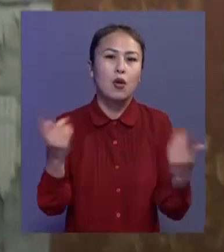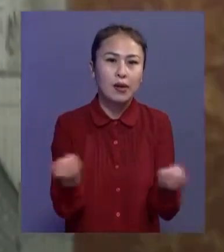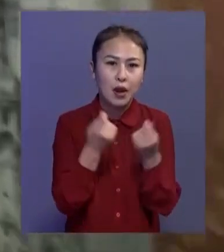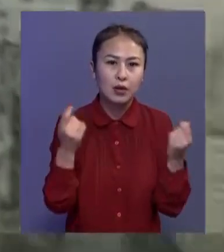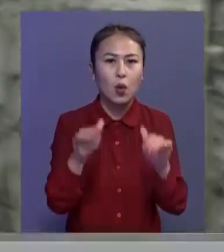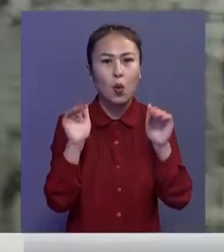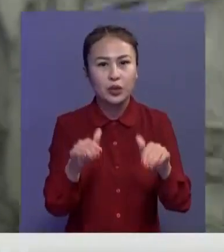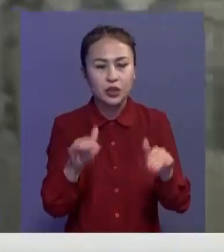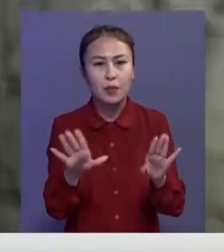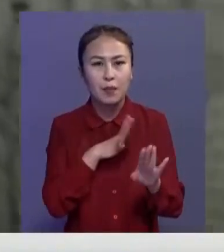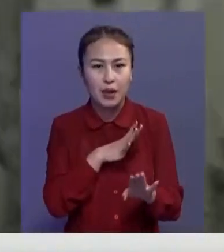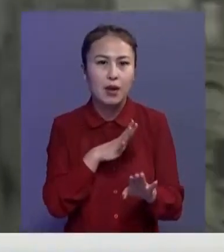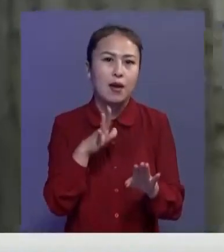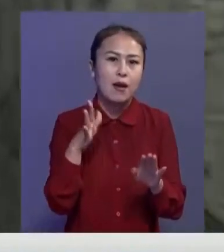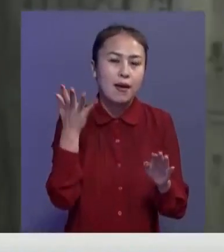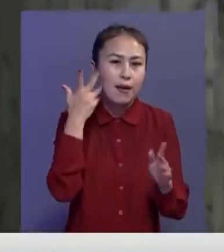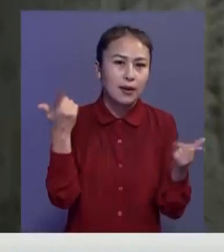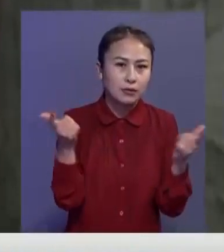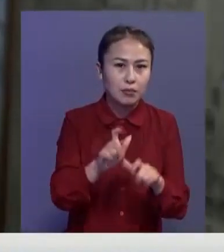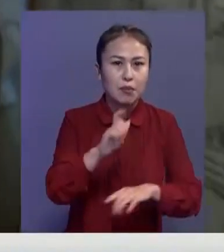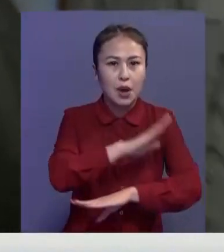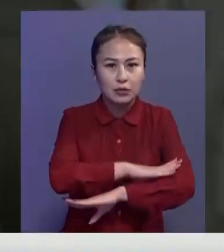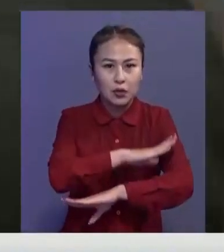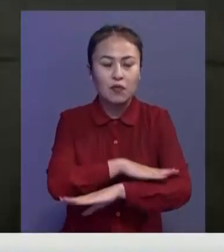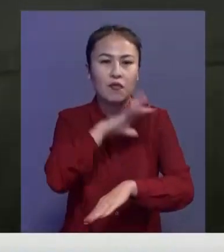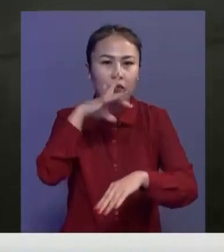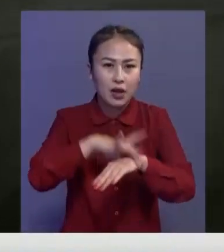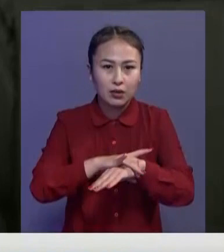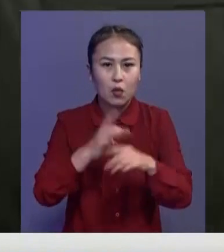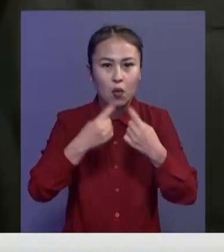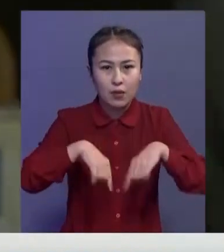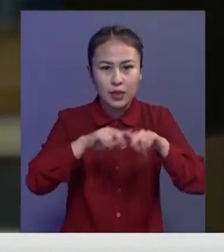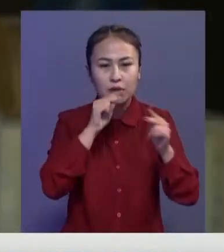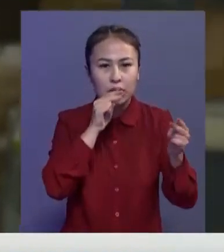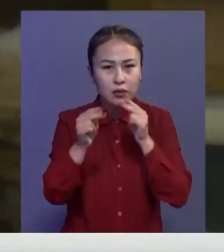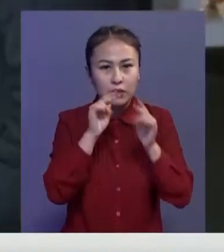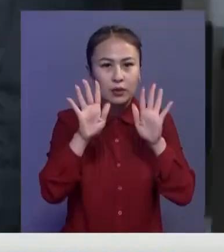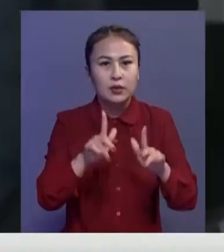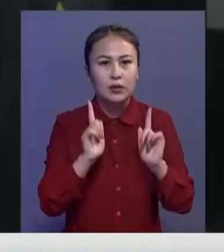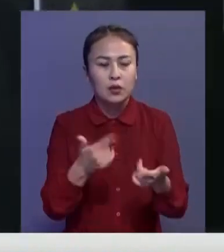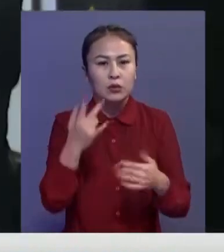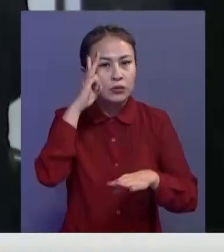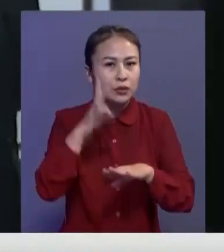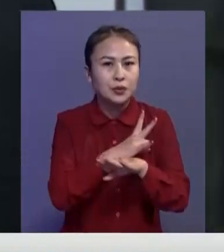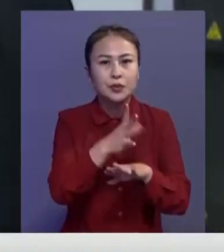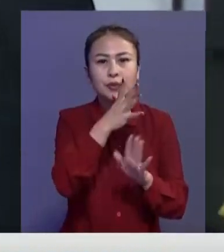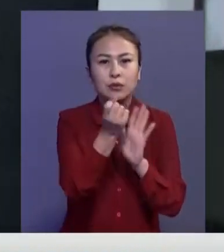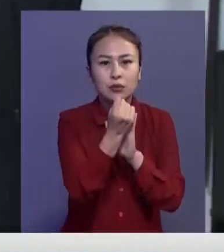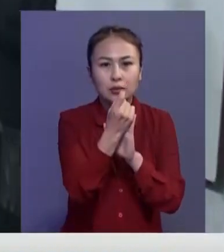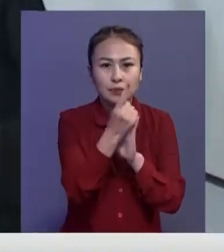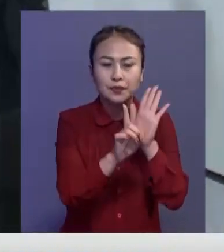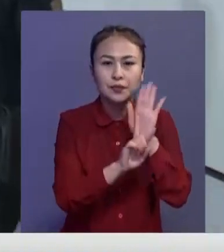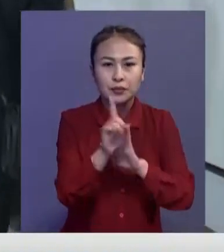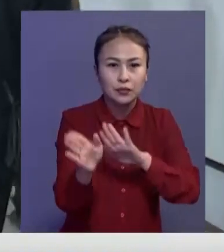тойлар коттедждерде өткен. Карантин тәртіптеріне бағынбау фактілері қоғамдық тамақтан орындарында да расталды. Олар түнгі